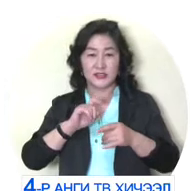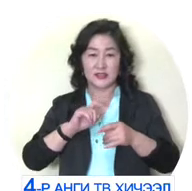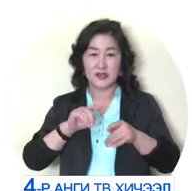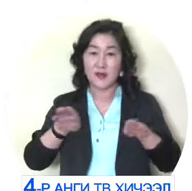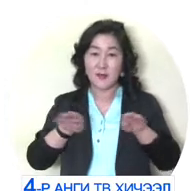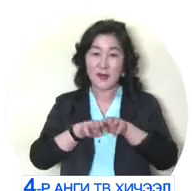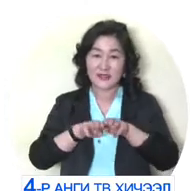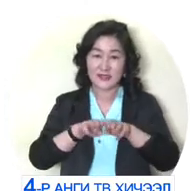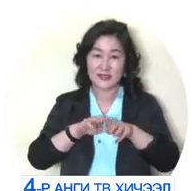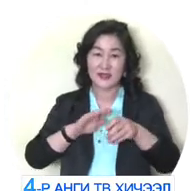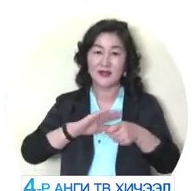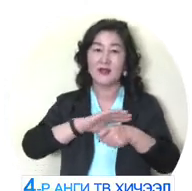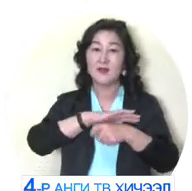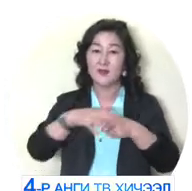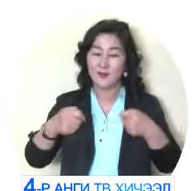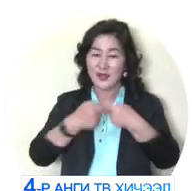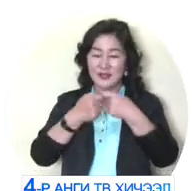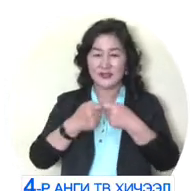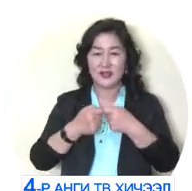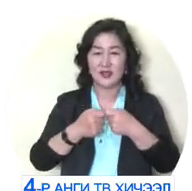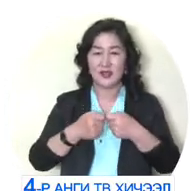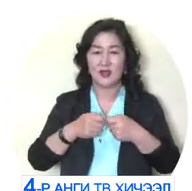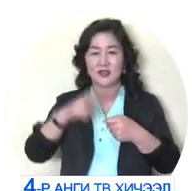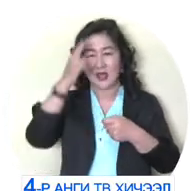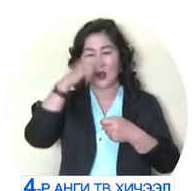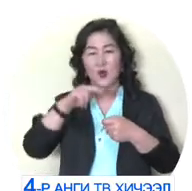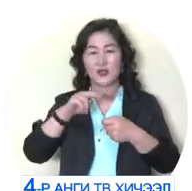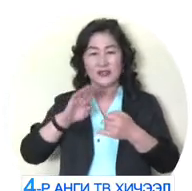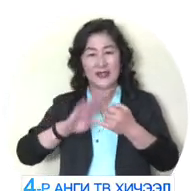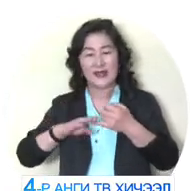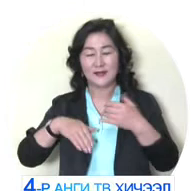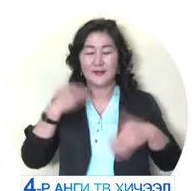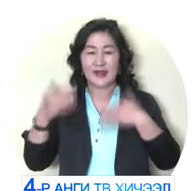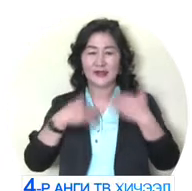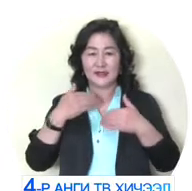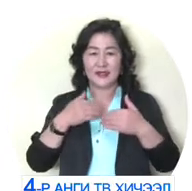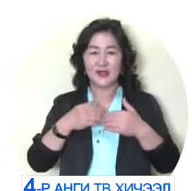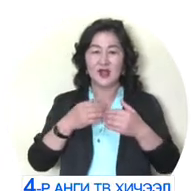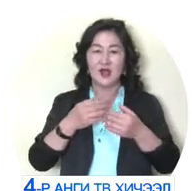Хүүч улам баярлан илтвэйг хүссээр ганцхан дэлбээ үлдээд